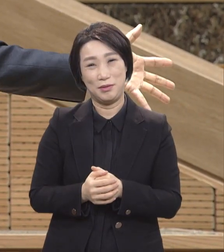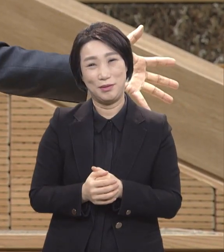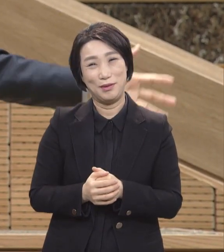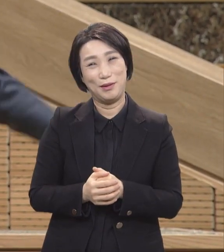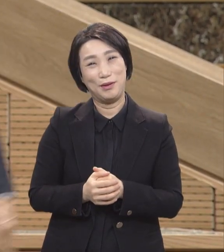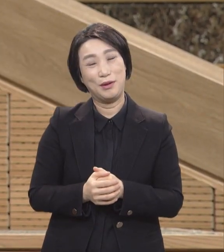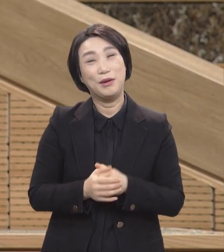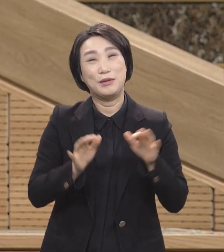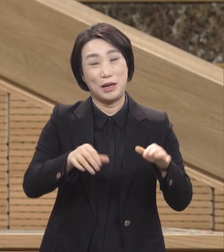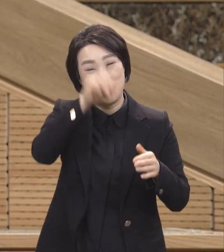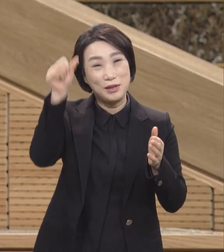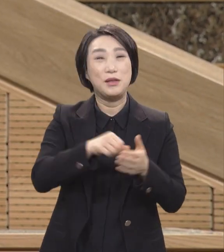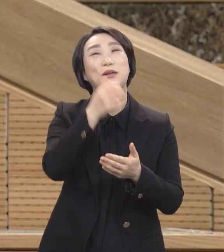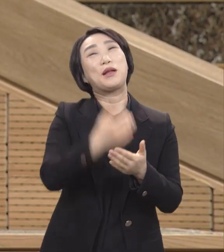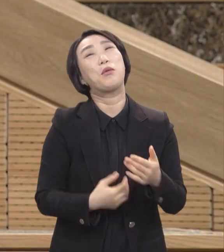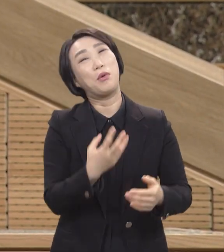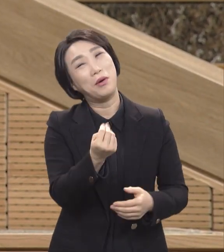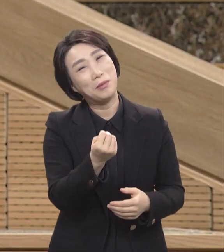얼마 남지 않은 인생